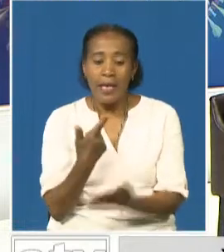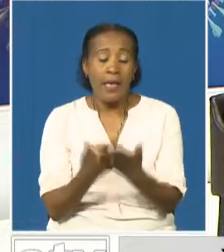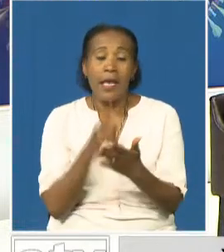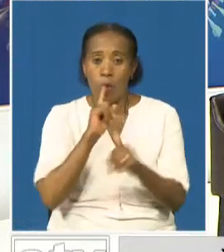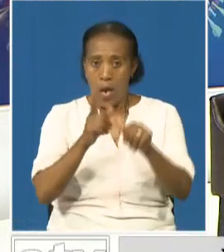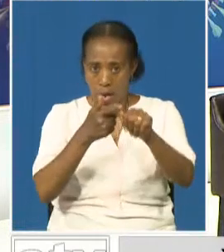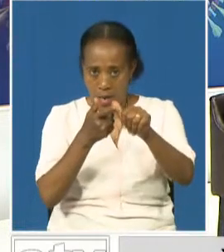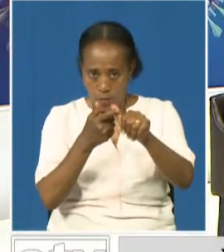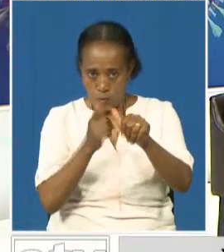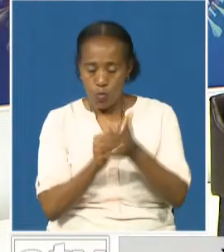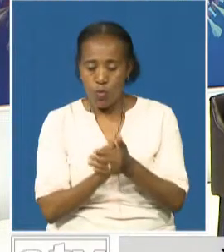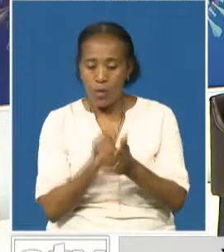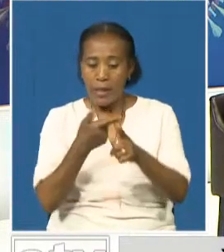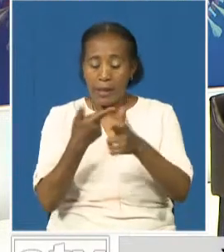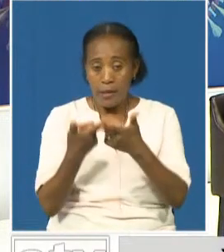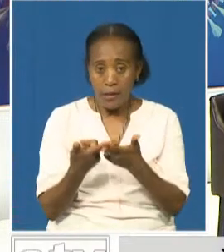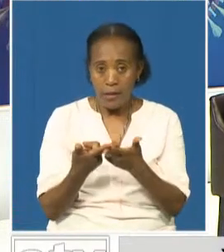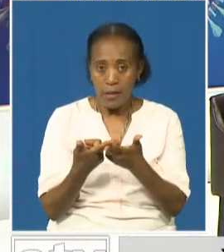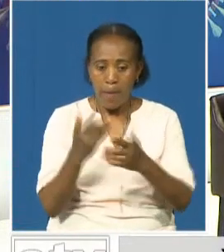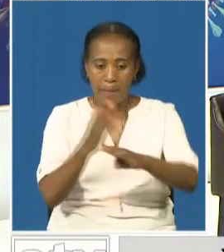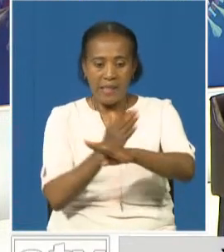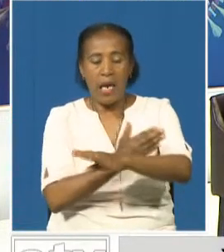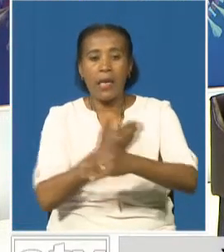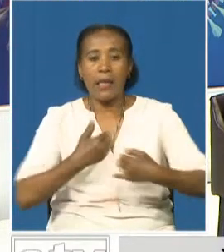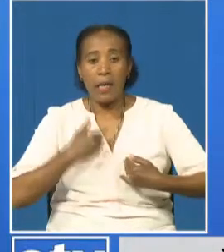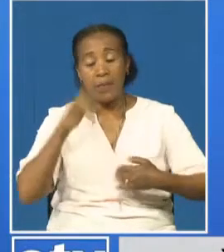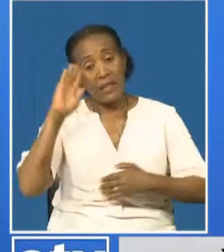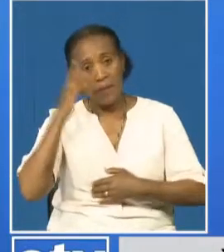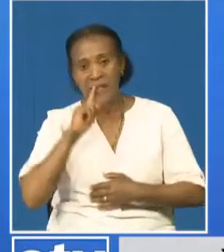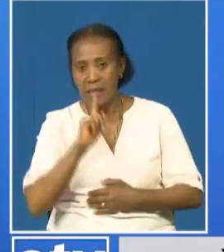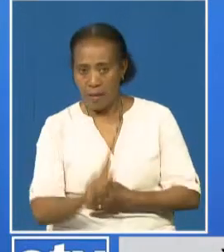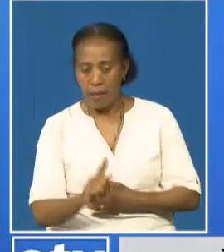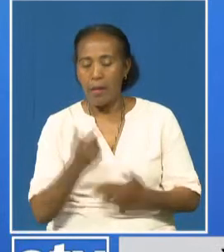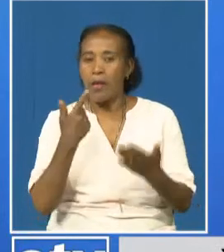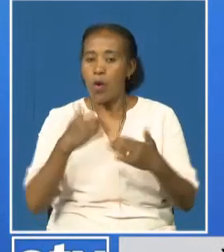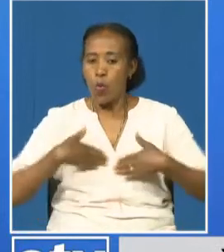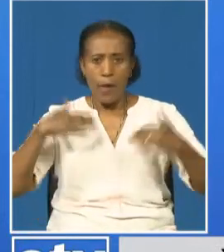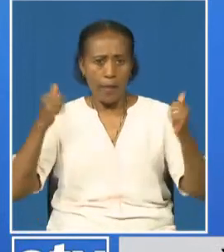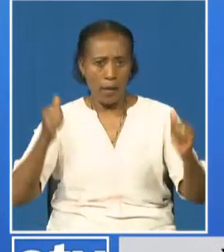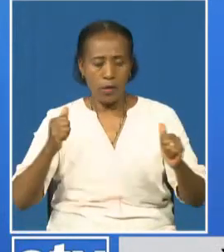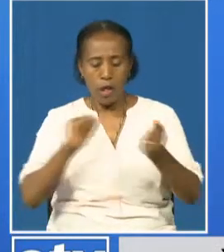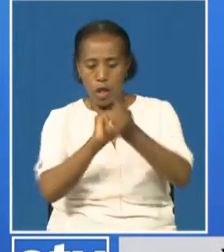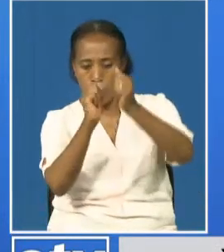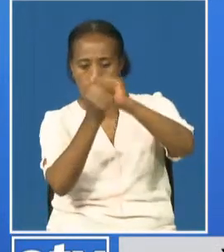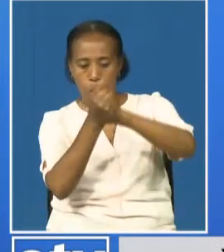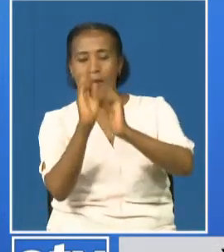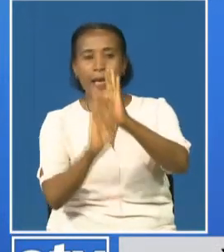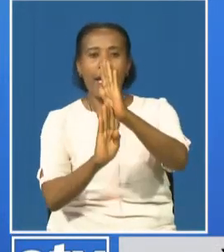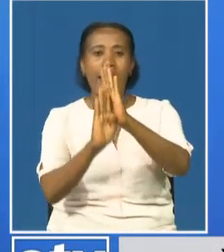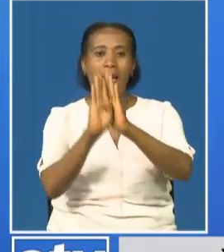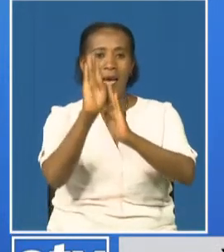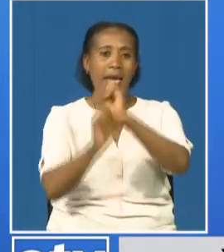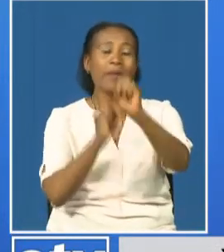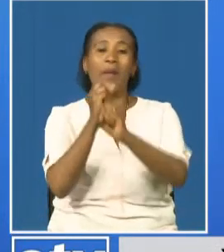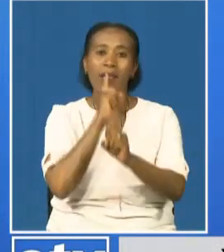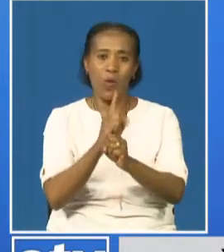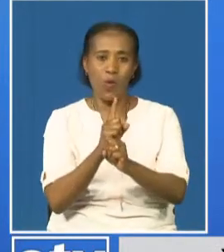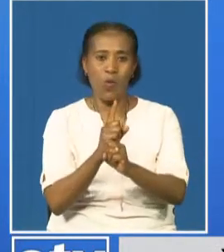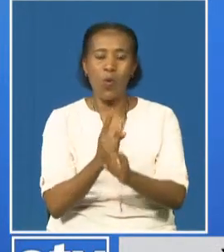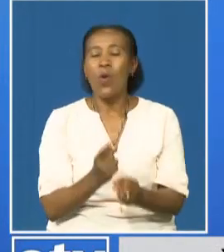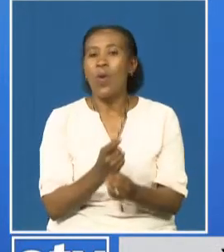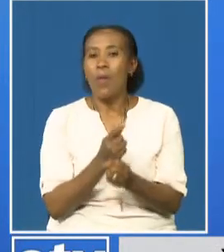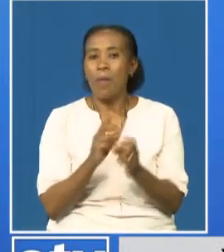ይሄ ነው አንድ እንግዲህ መሰካከል ያለበት የሚመስለኝ እንትን ወጣትነት የለውጥ እድሜ ነው። በርካታ አይነት